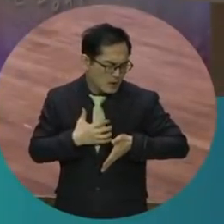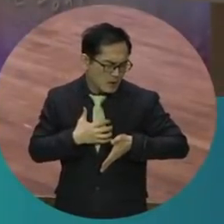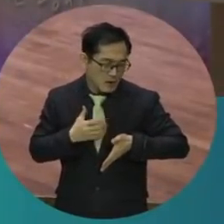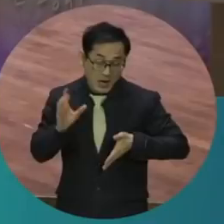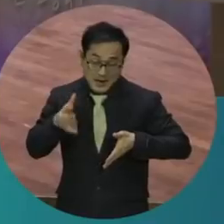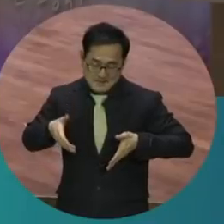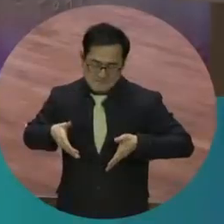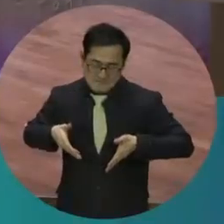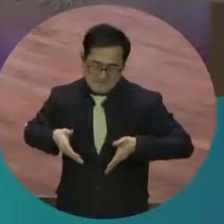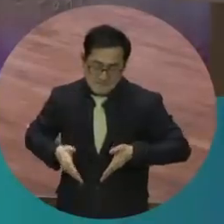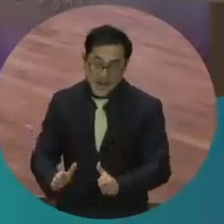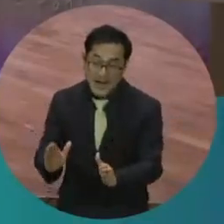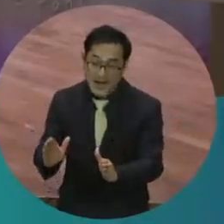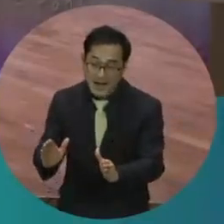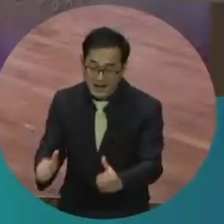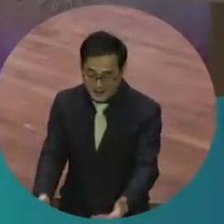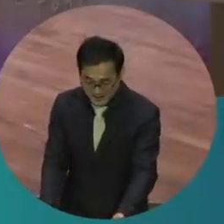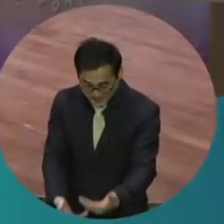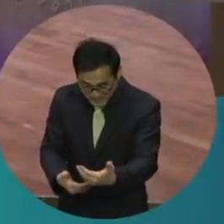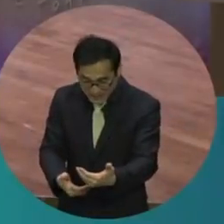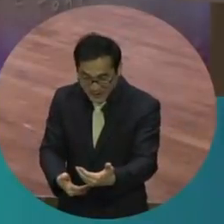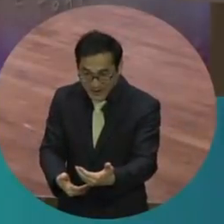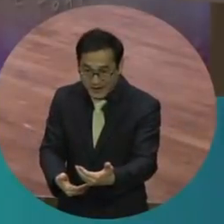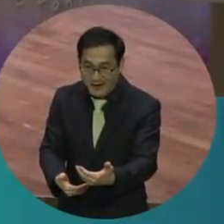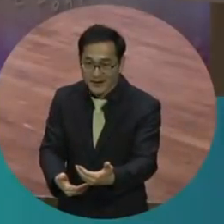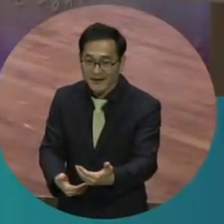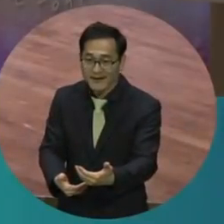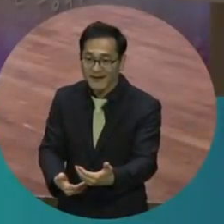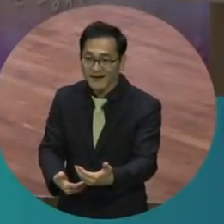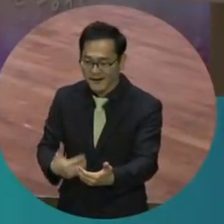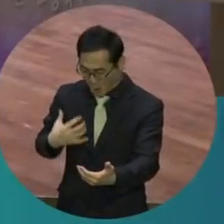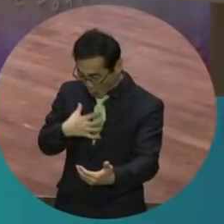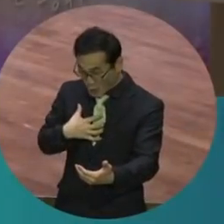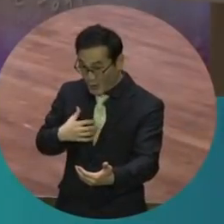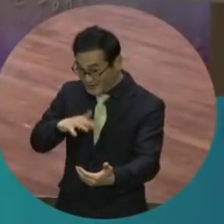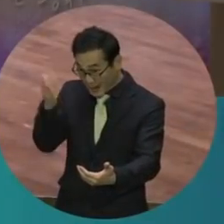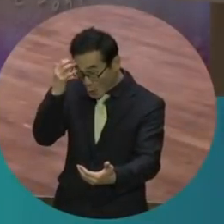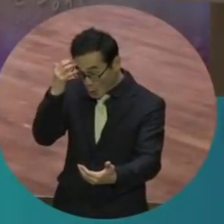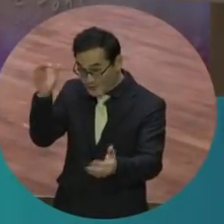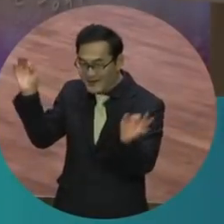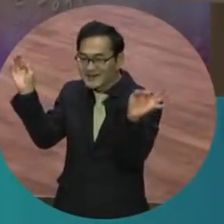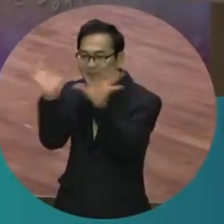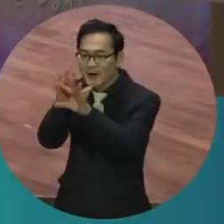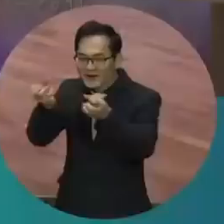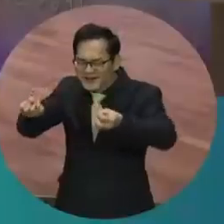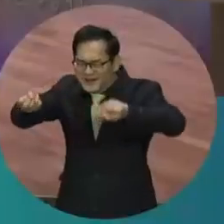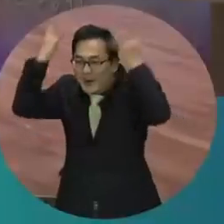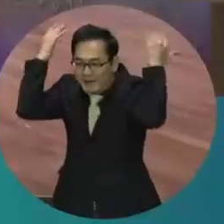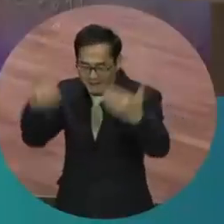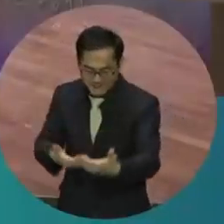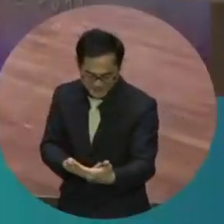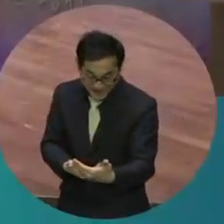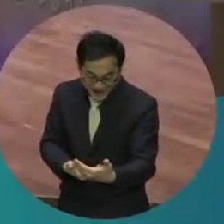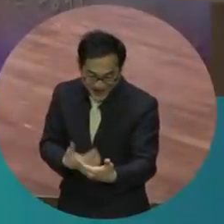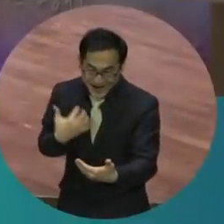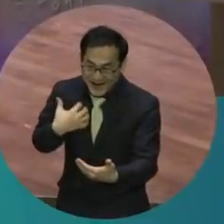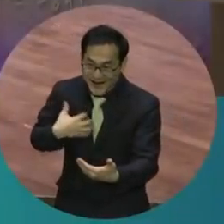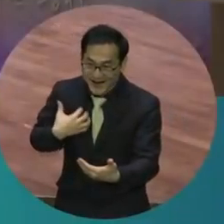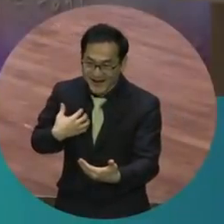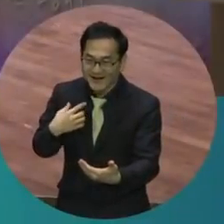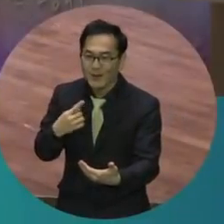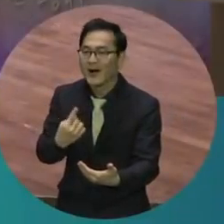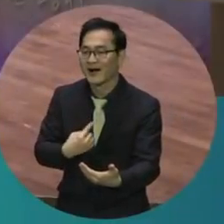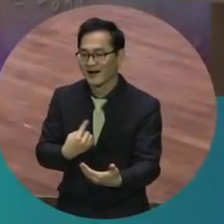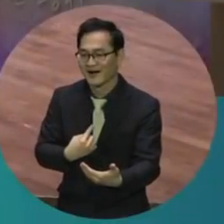낳으면 세상에 사람 난 기쁨으로 말미암아 그 고통을 다시 기억하지 아니하느니라. 지금은 너희가